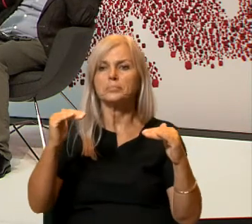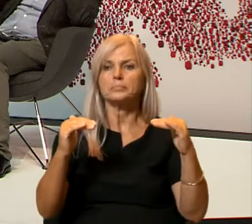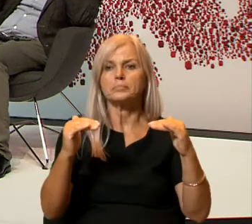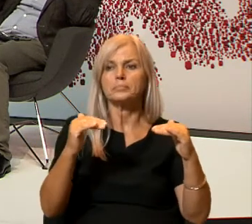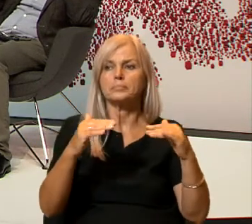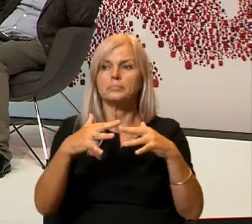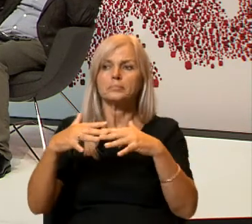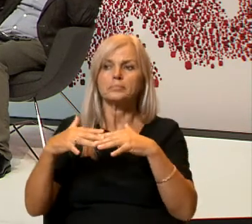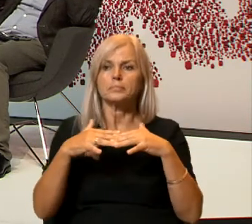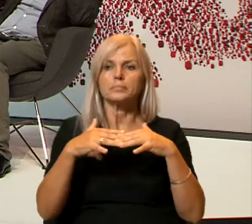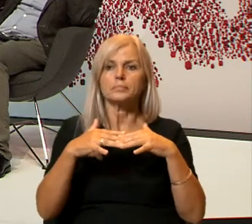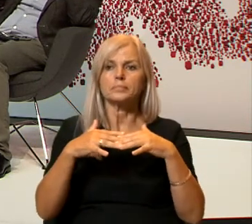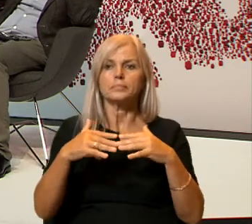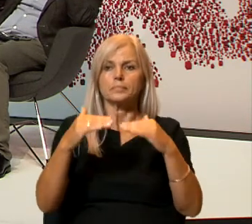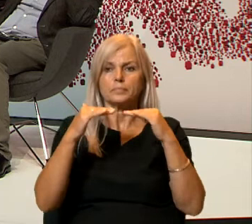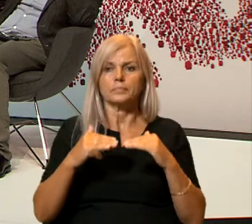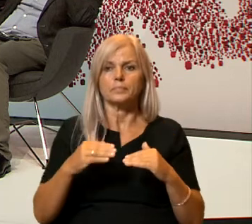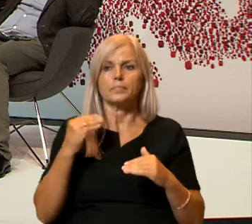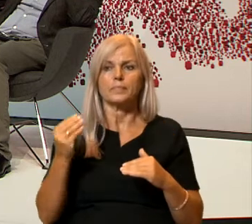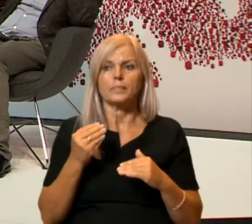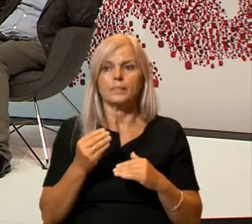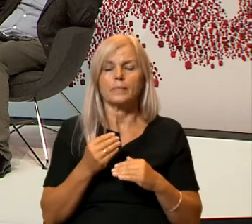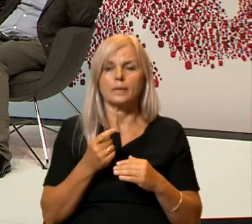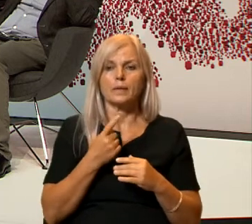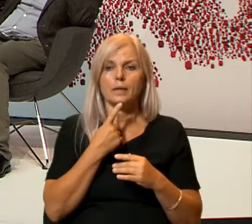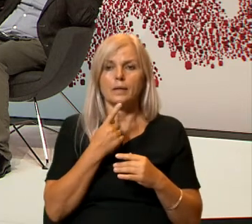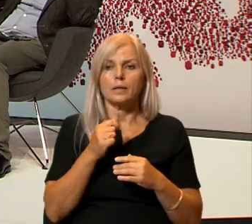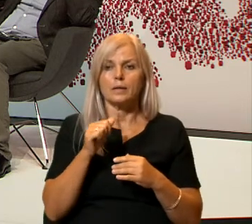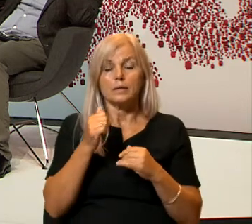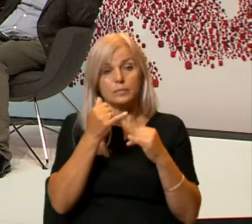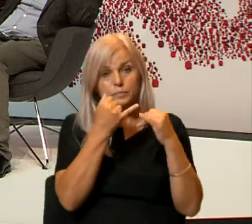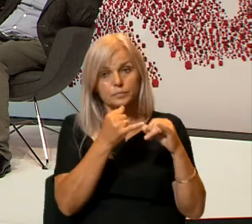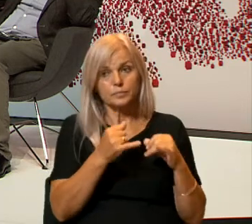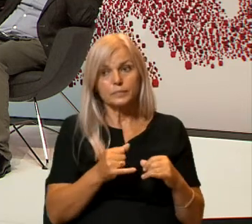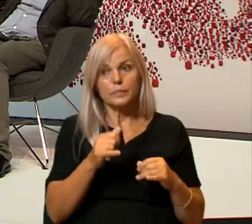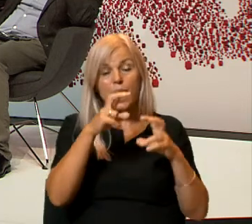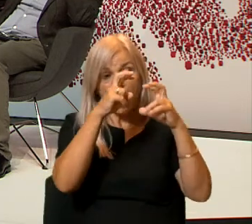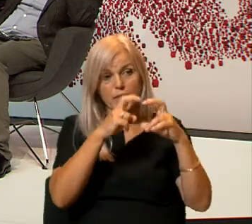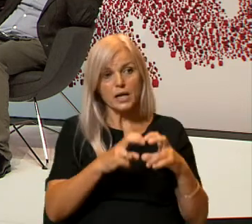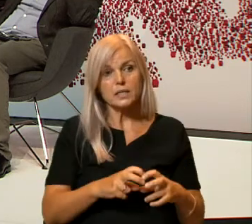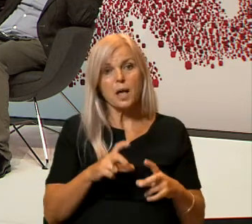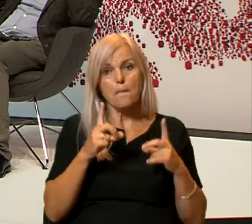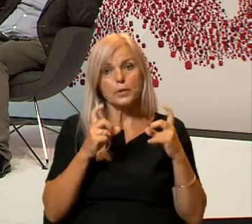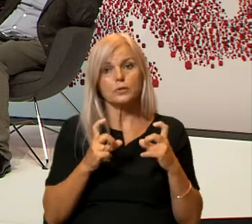Mouffe? Chciałem się odnieść do jednej kwestii, którą pan poruszył na początku analizy. Mianowicie